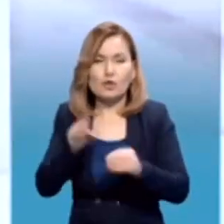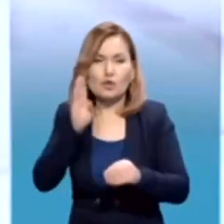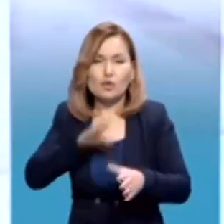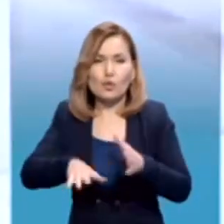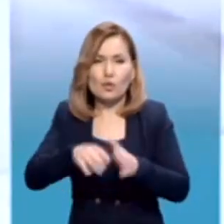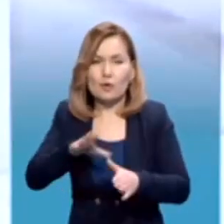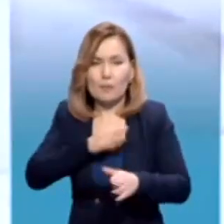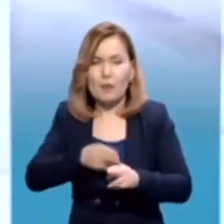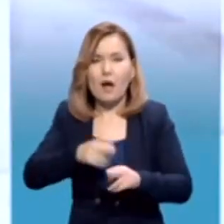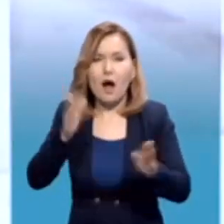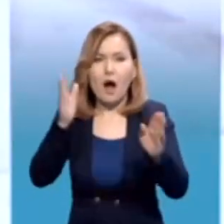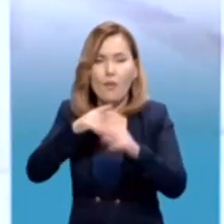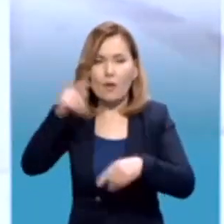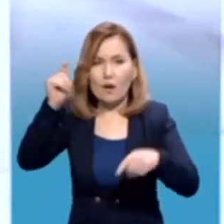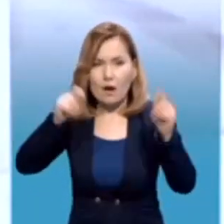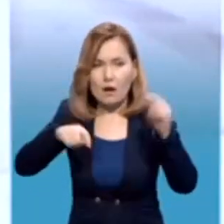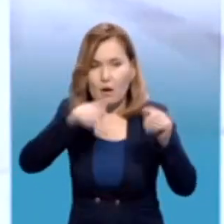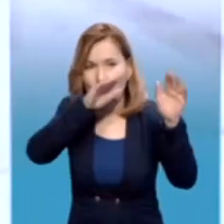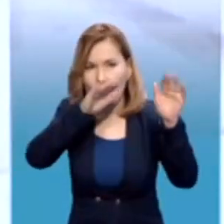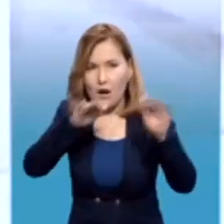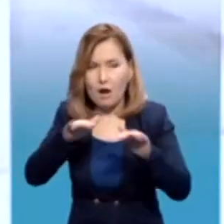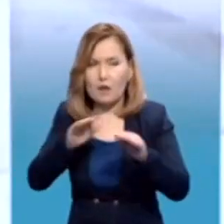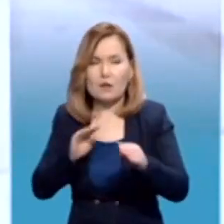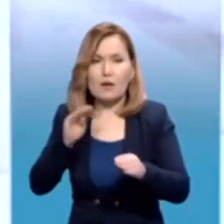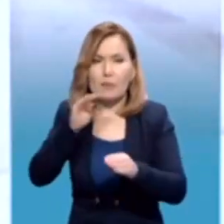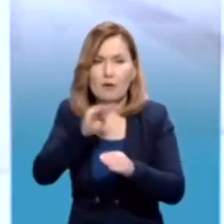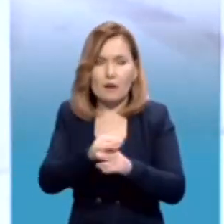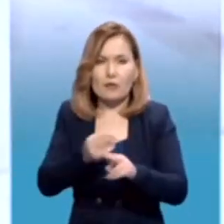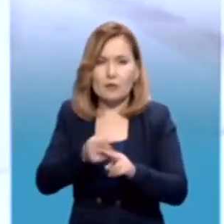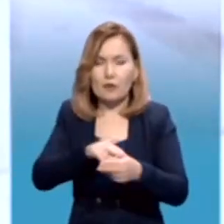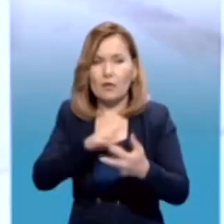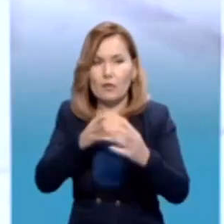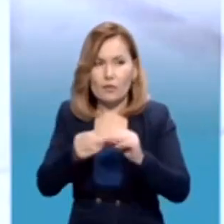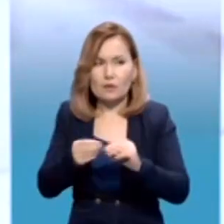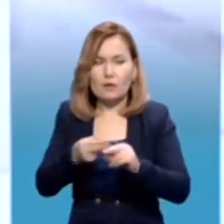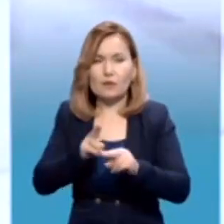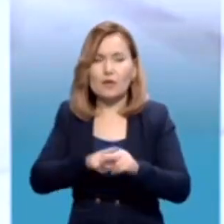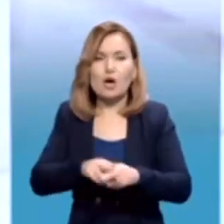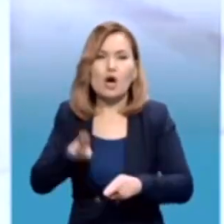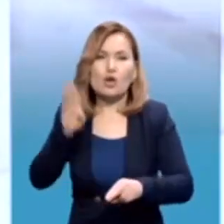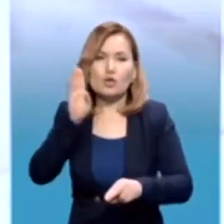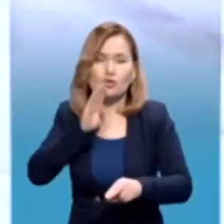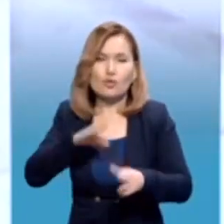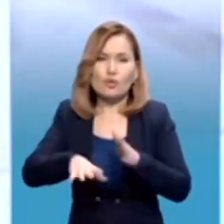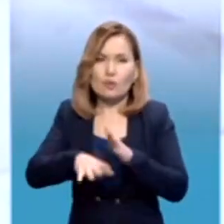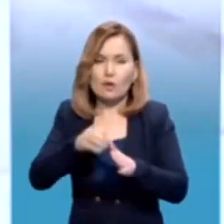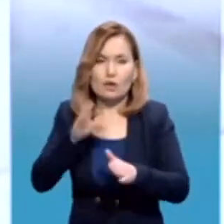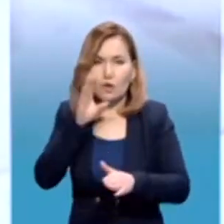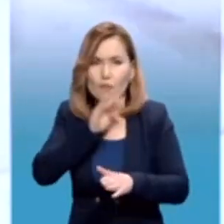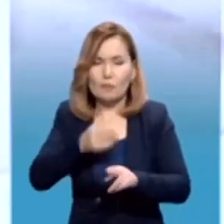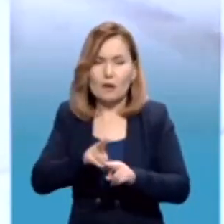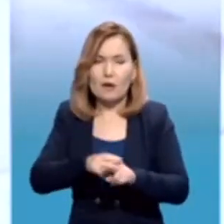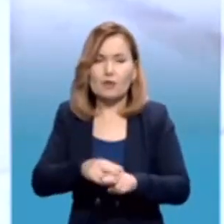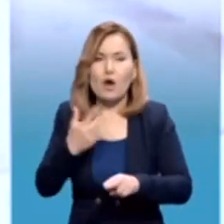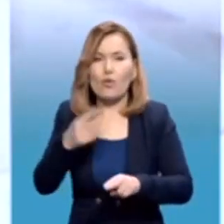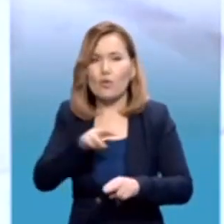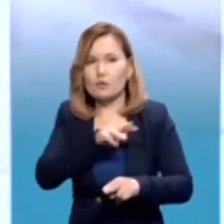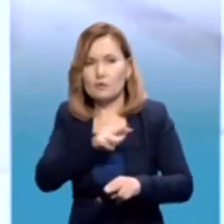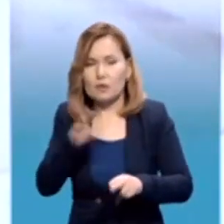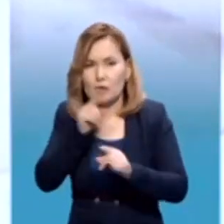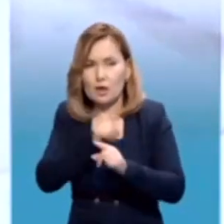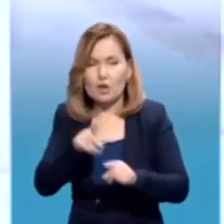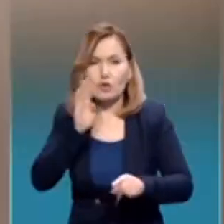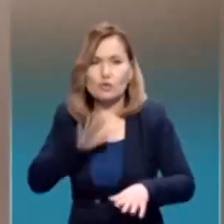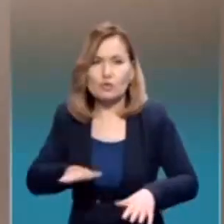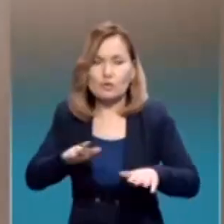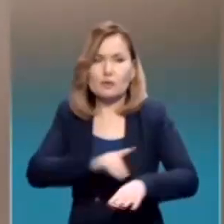ауа райына байланысты. Себебі жаңағы бір айтқан жерлерде, мысалы 1 сағаттың ішінде, жарты сағаттың көлемінде жаңағыдай су